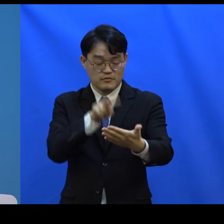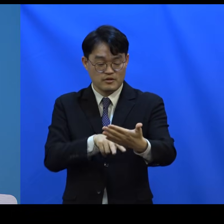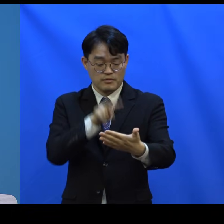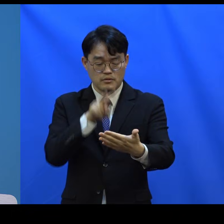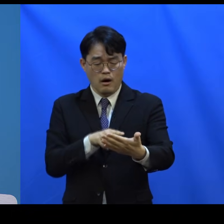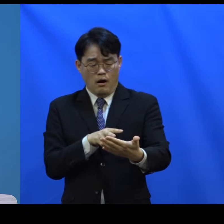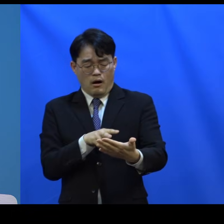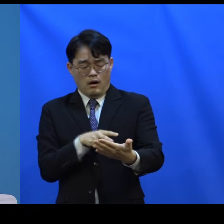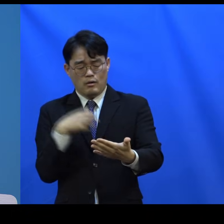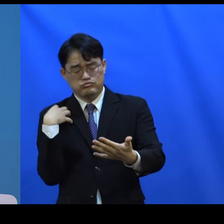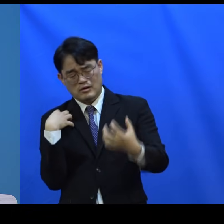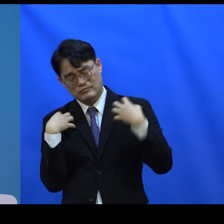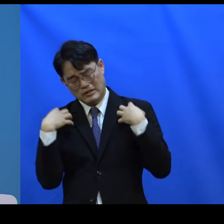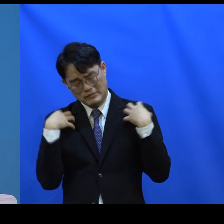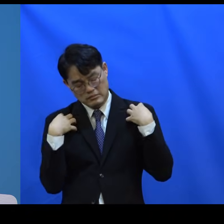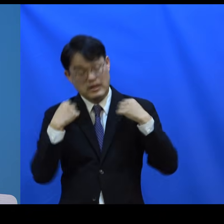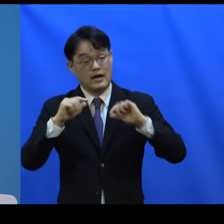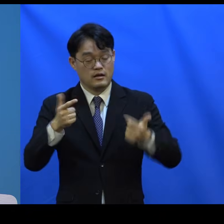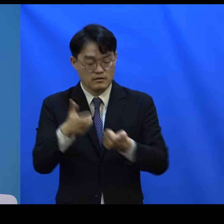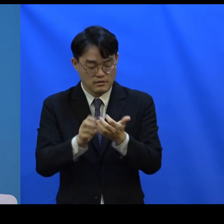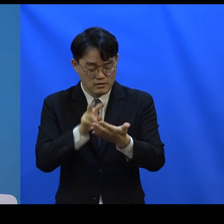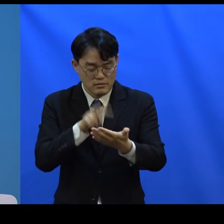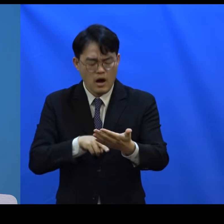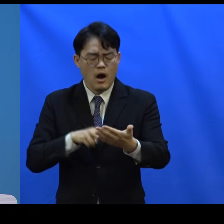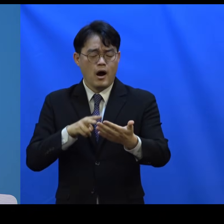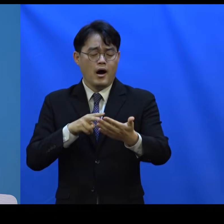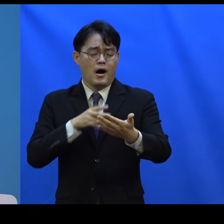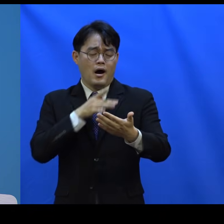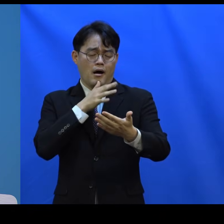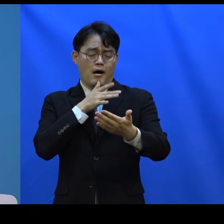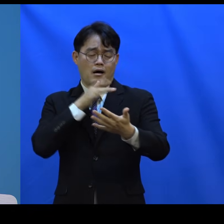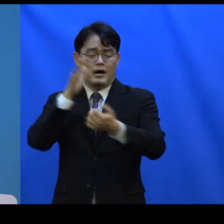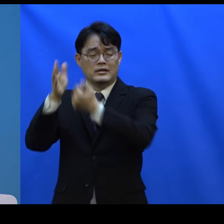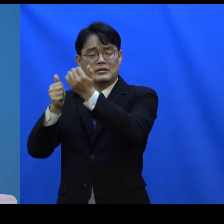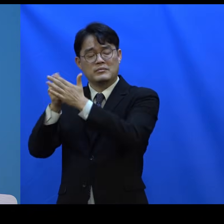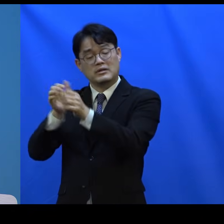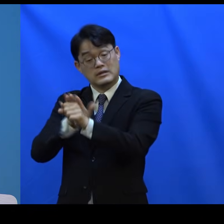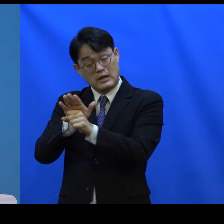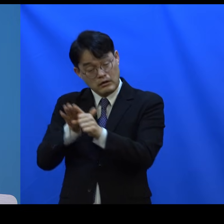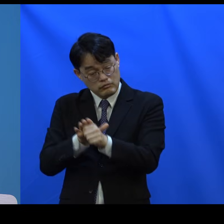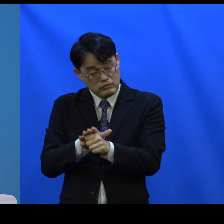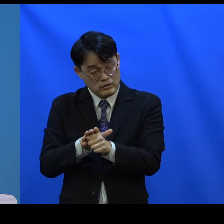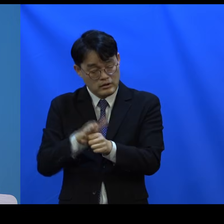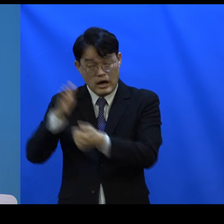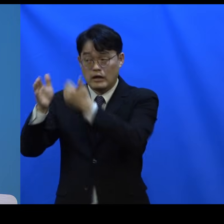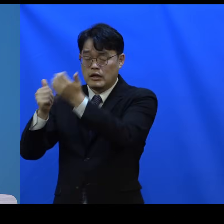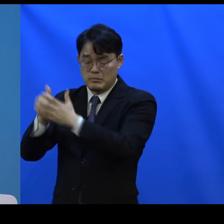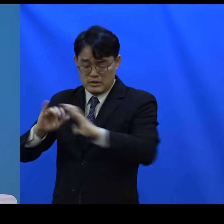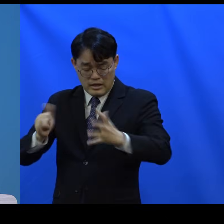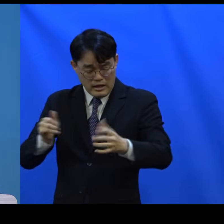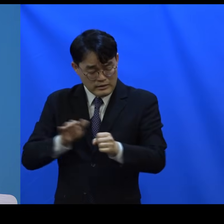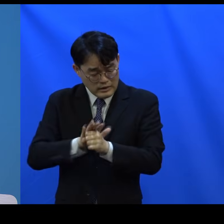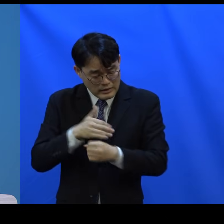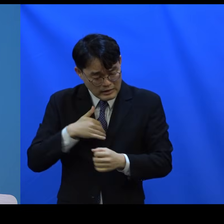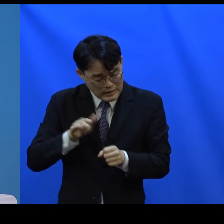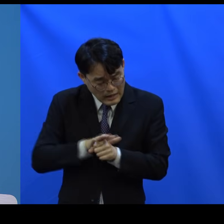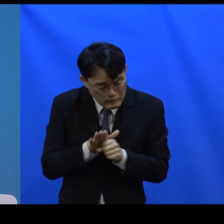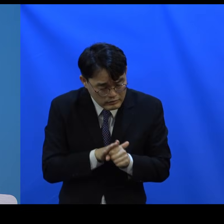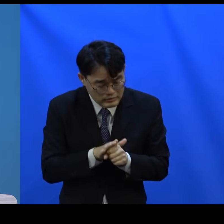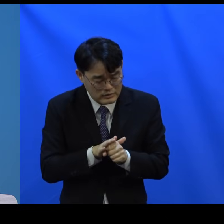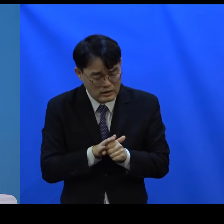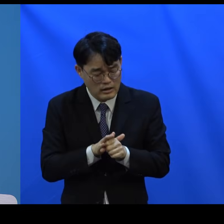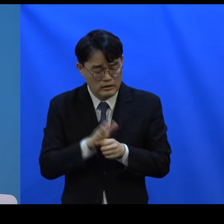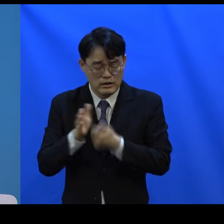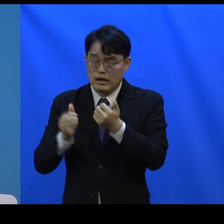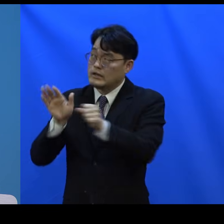우리를 사랑하셨다. 하나님이 세상을 이처럼 사랑하셨는데 나를 이렇게 사랑하셨다. 자, 그러면 그 사랑을